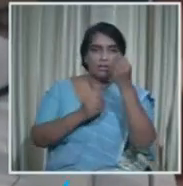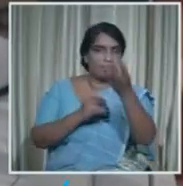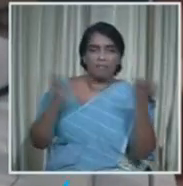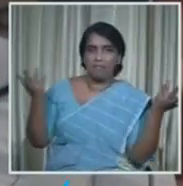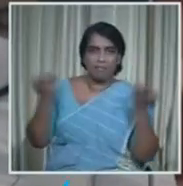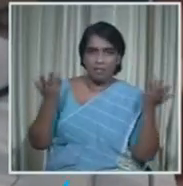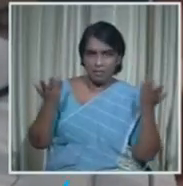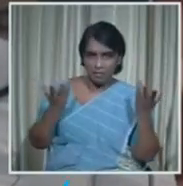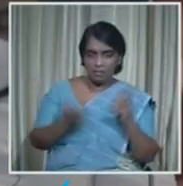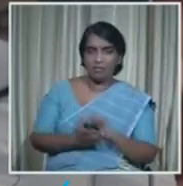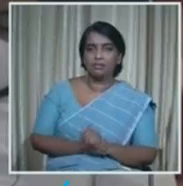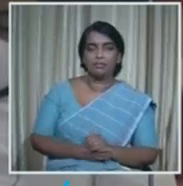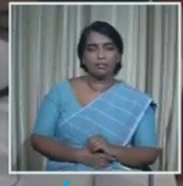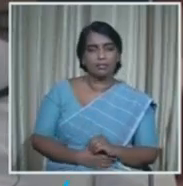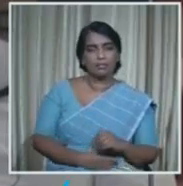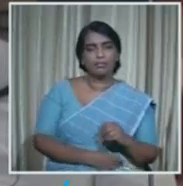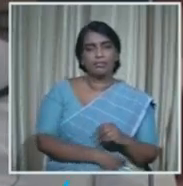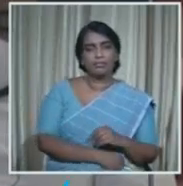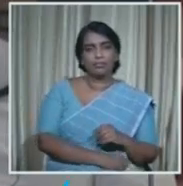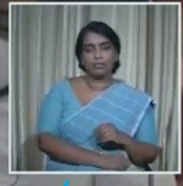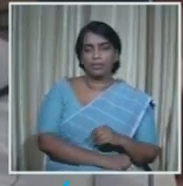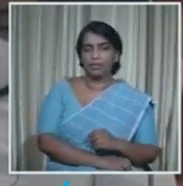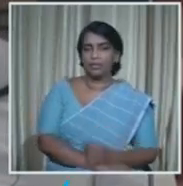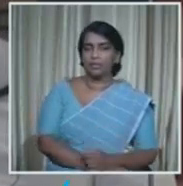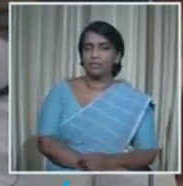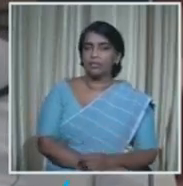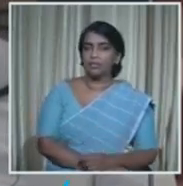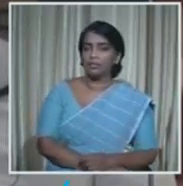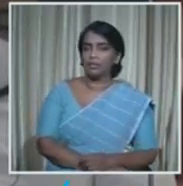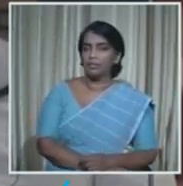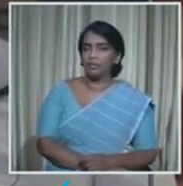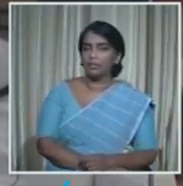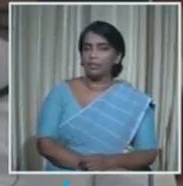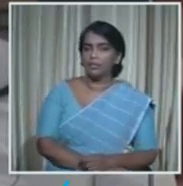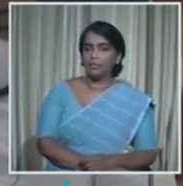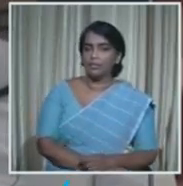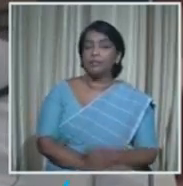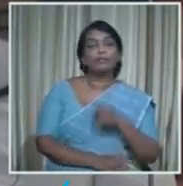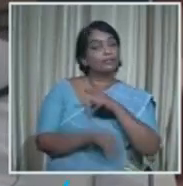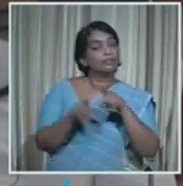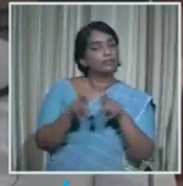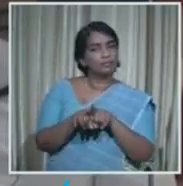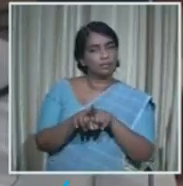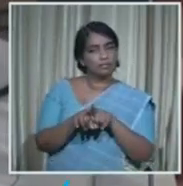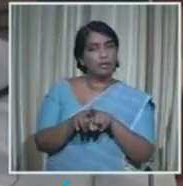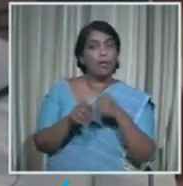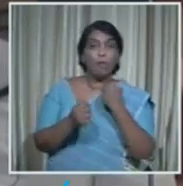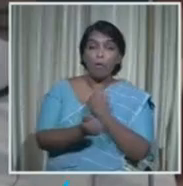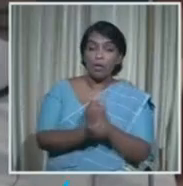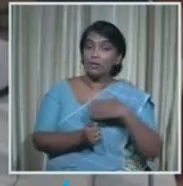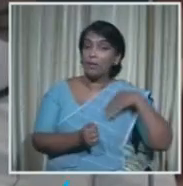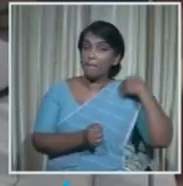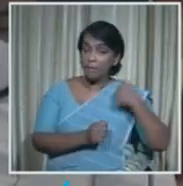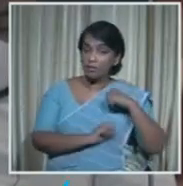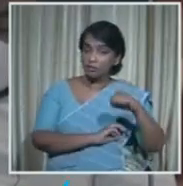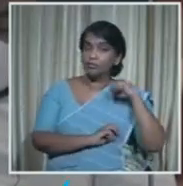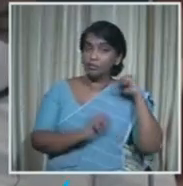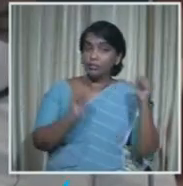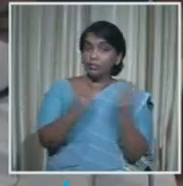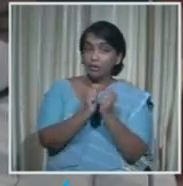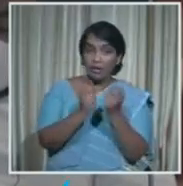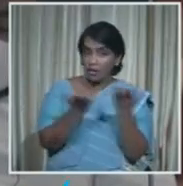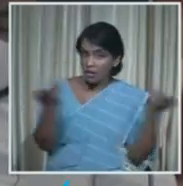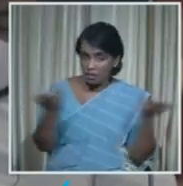මේ සෙල්ලම කරන්න දෙන්න බෑ ඒ වෙනුවෙන් polis petiwara hari itu kriyatma karan ini